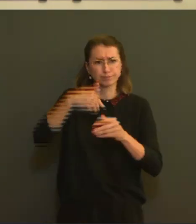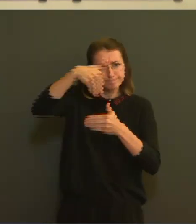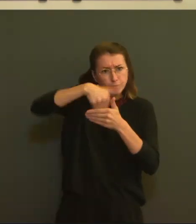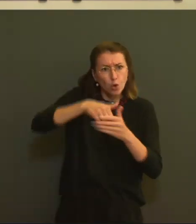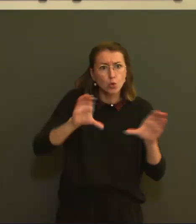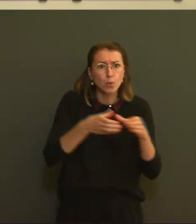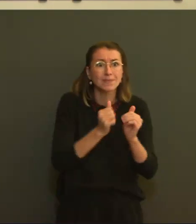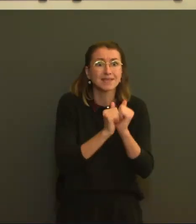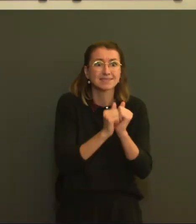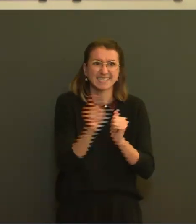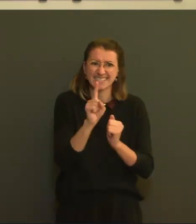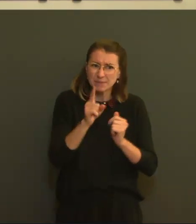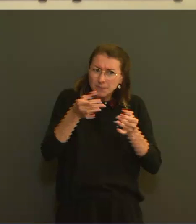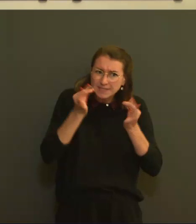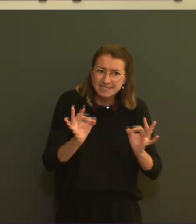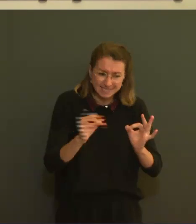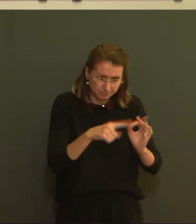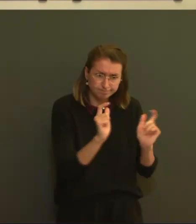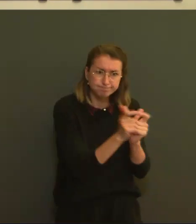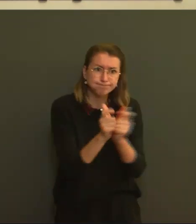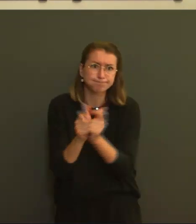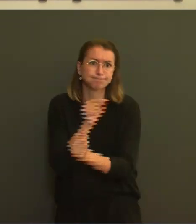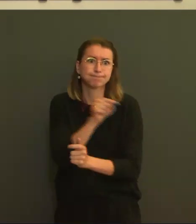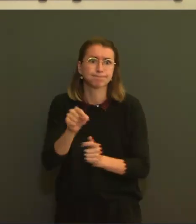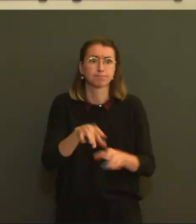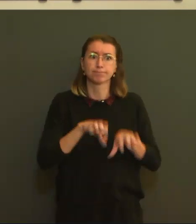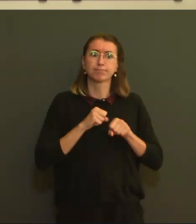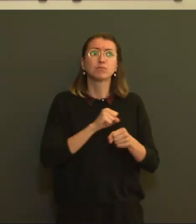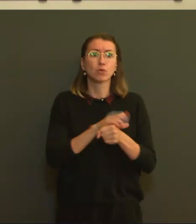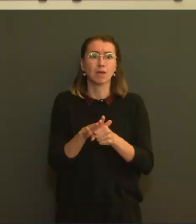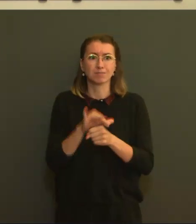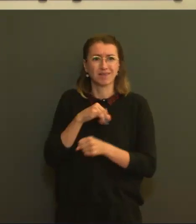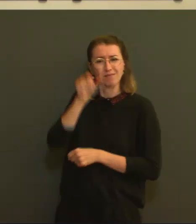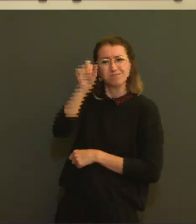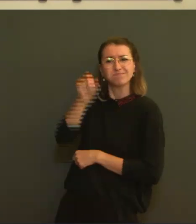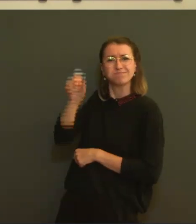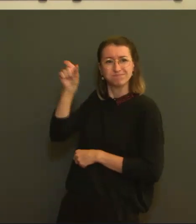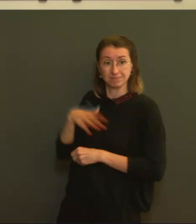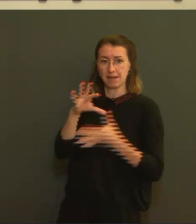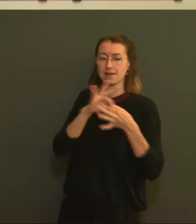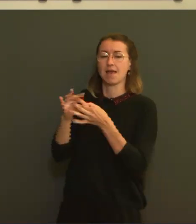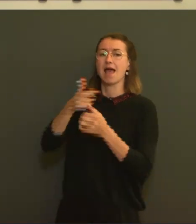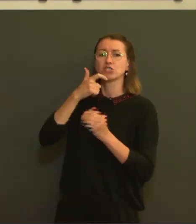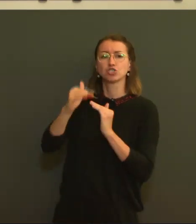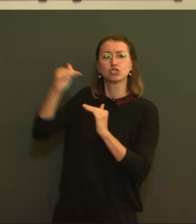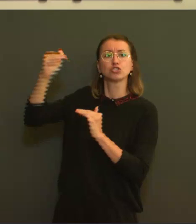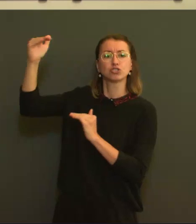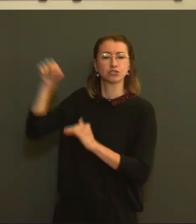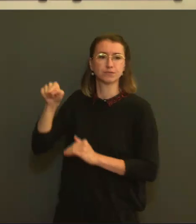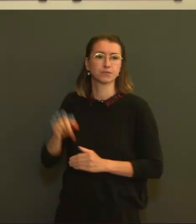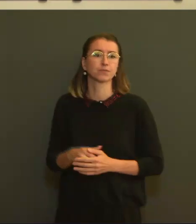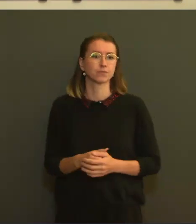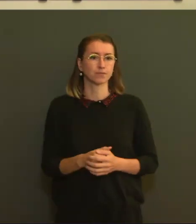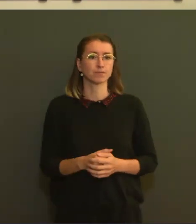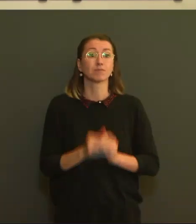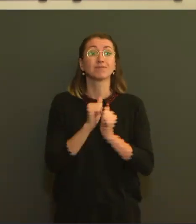exprimé par âge. On voit que le nombre de tests effectués est le plus élevé chez les enfants de moins d'un